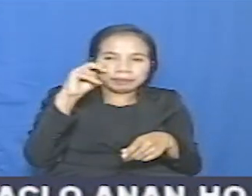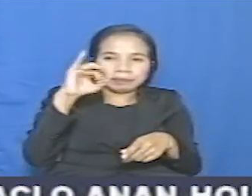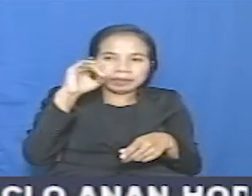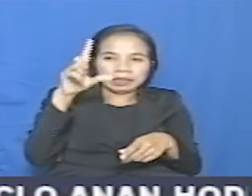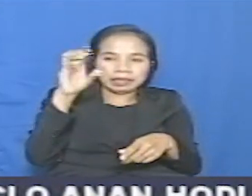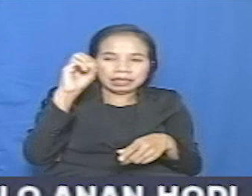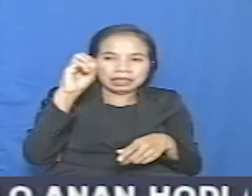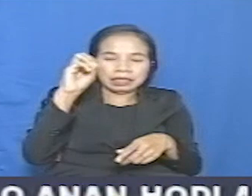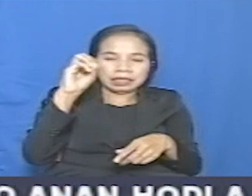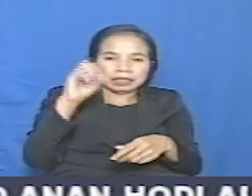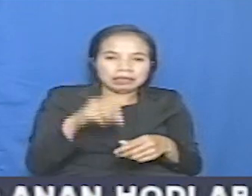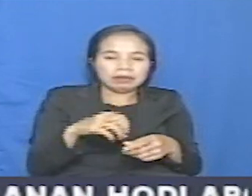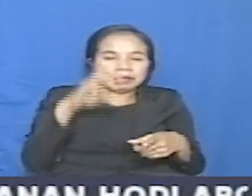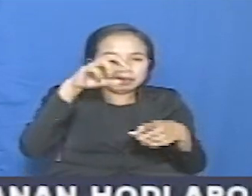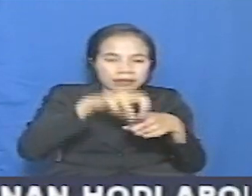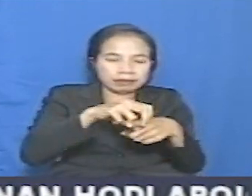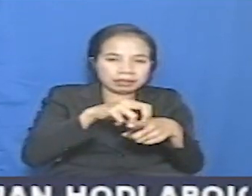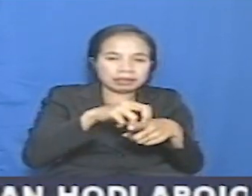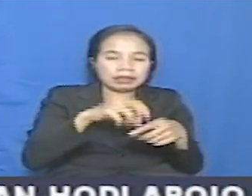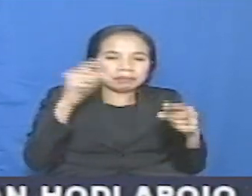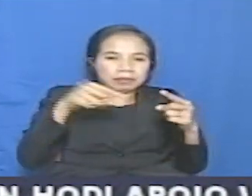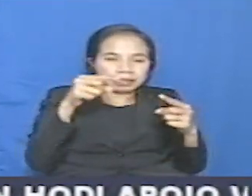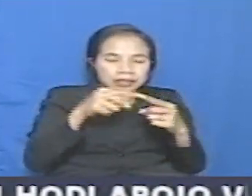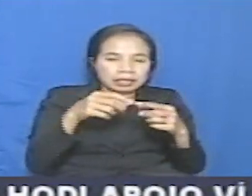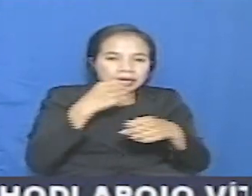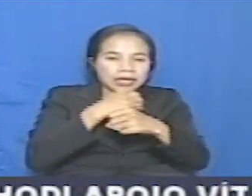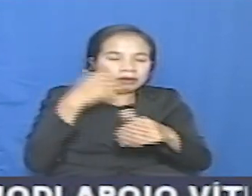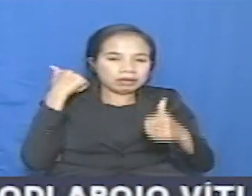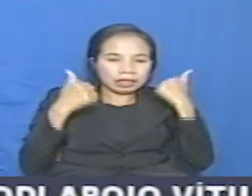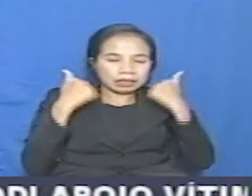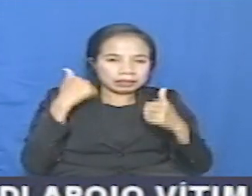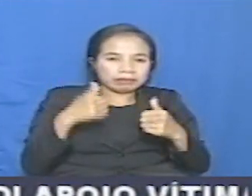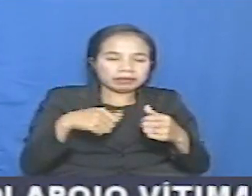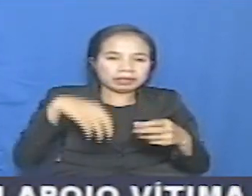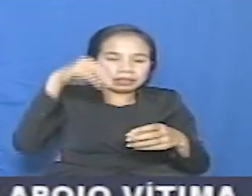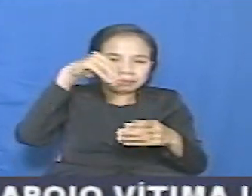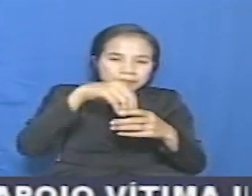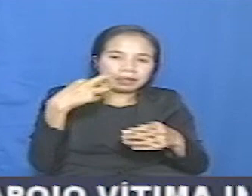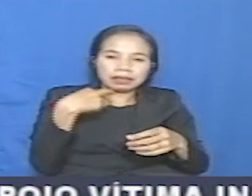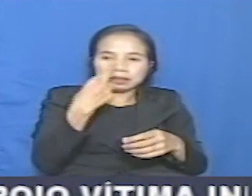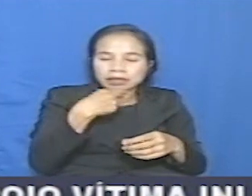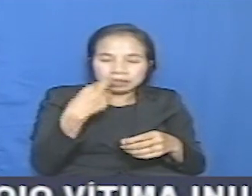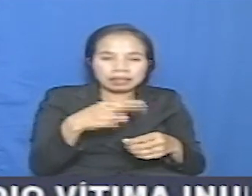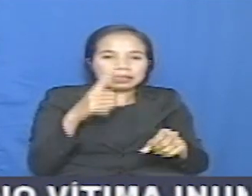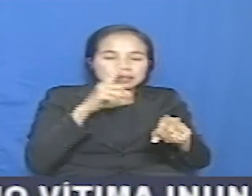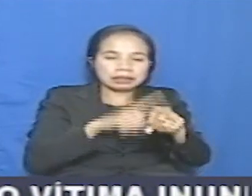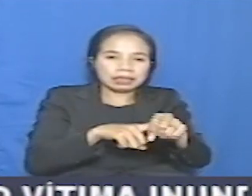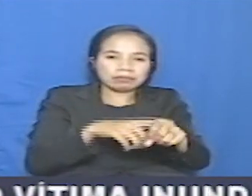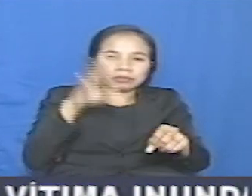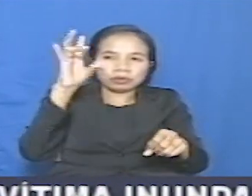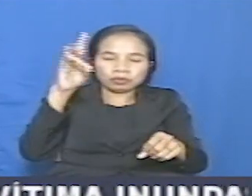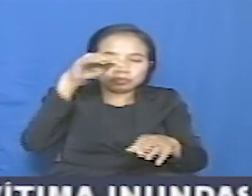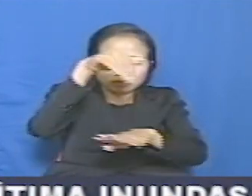hateten, lafaik tata niya bayira halo hela aktivitas, hatama be ia natar maju minus tuku hitu